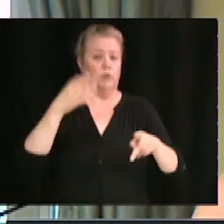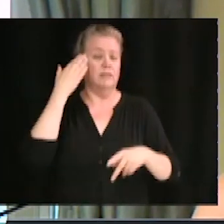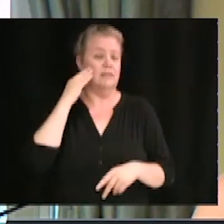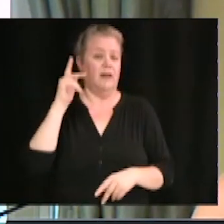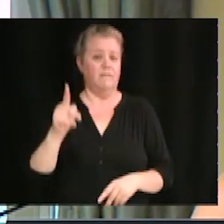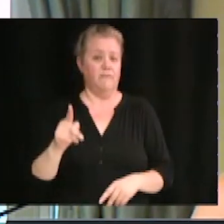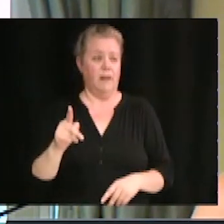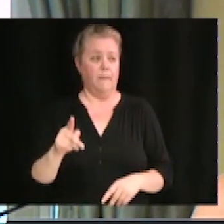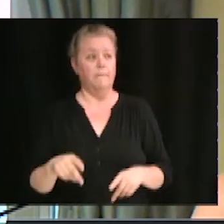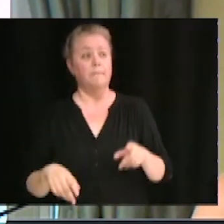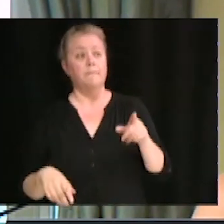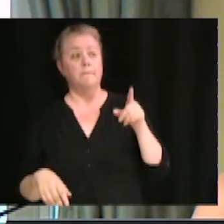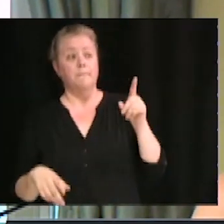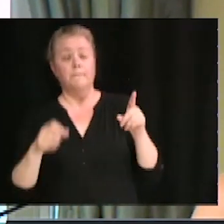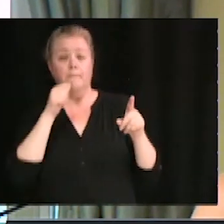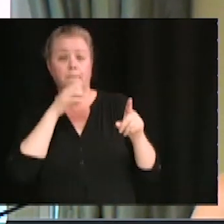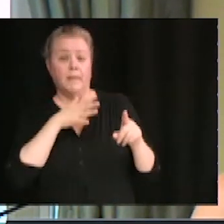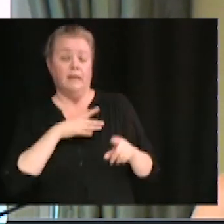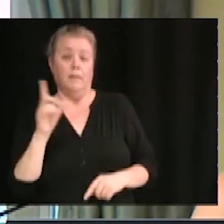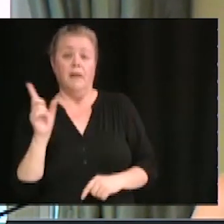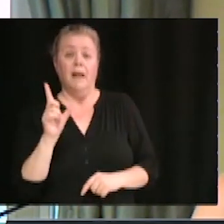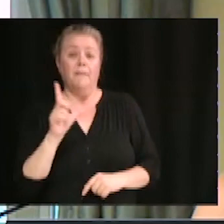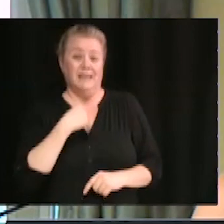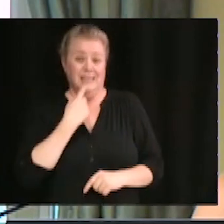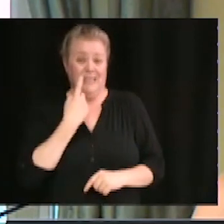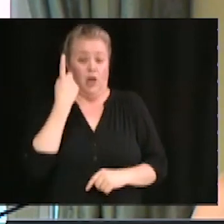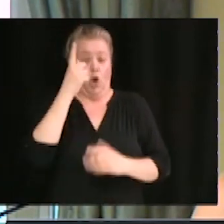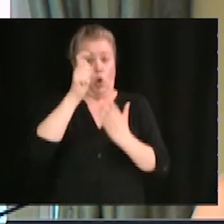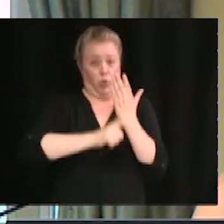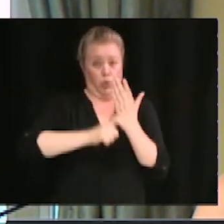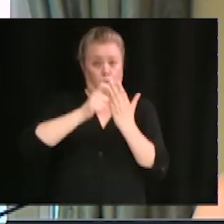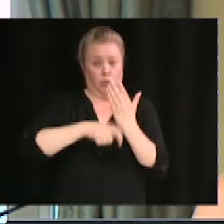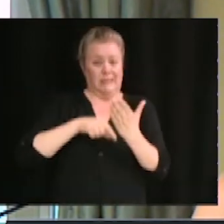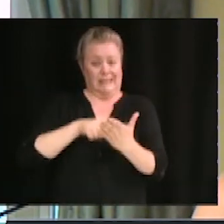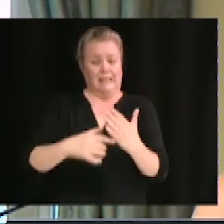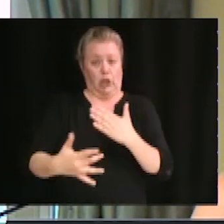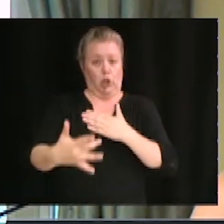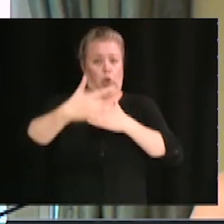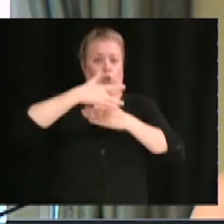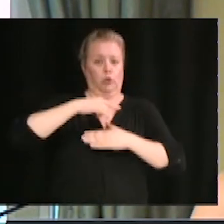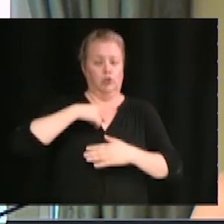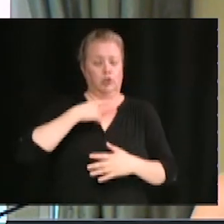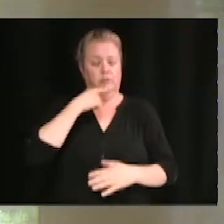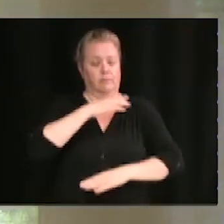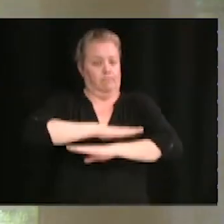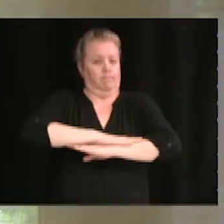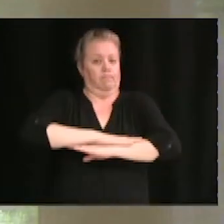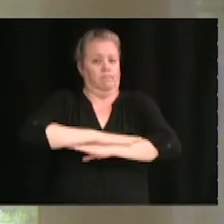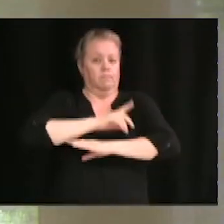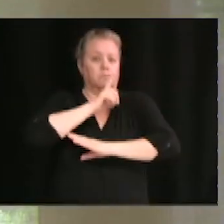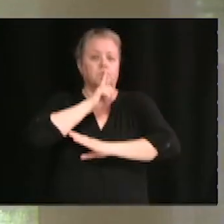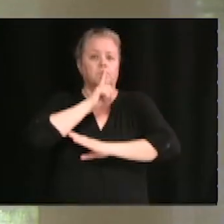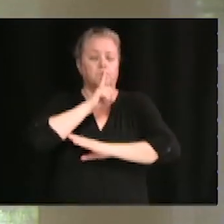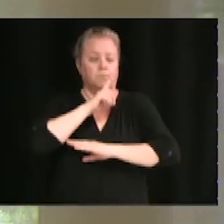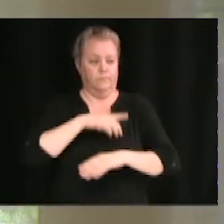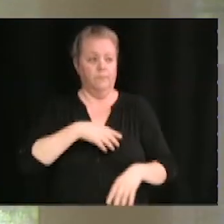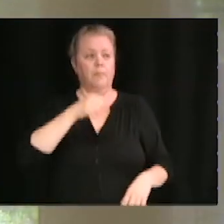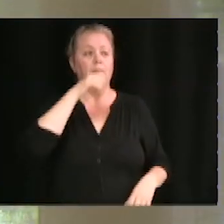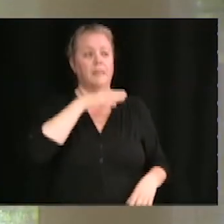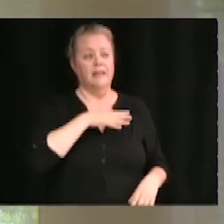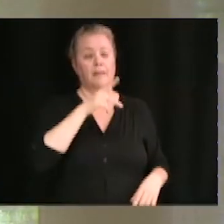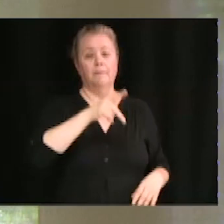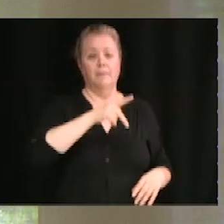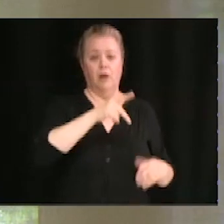Je vais déclarer mon intérêt pour un des dossiers qui m'a résistance personnellement. Tout à fait. Oui, Mme Pilon propose et M.